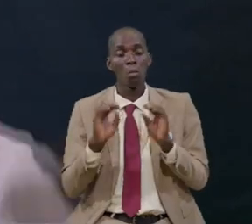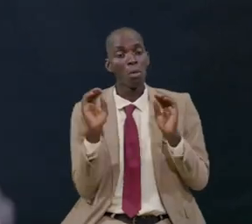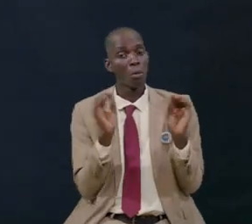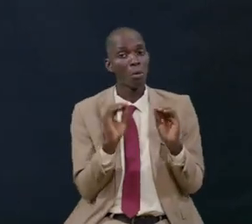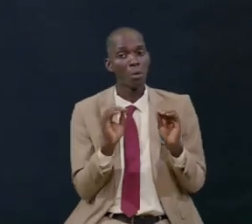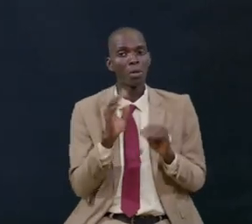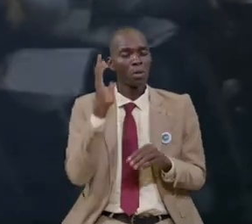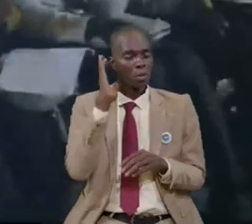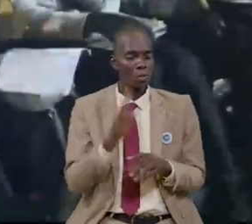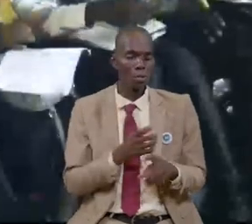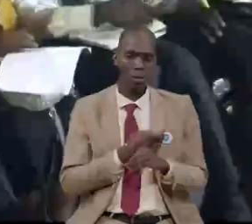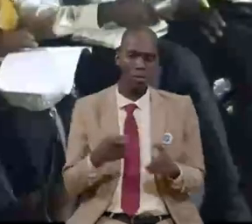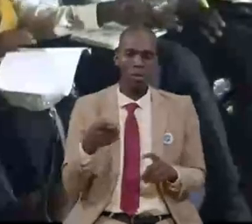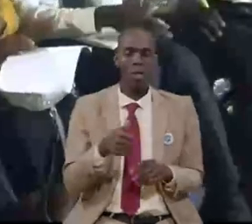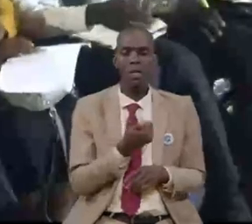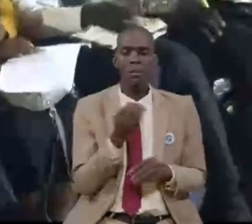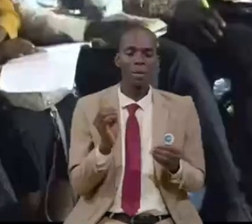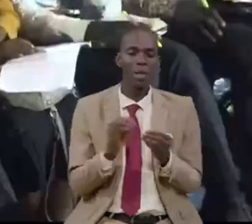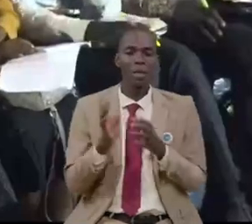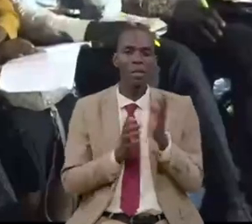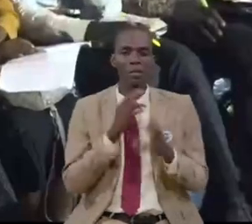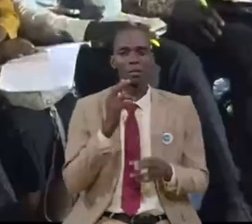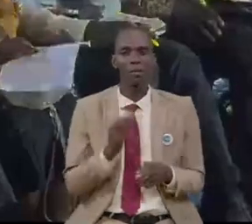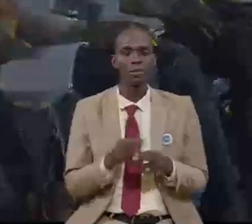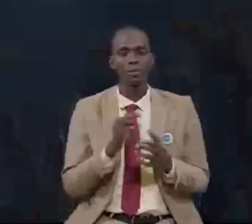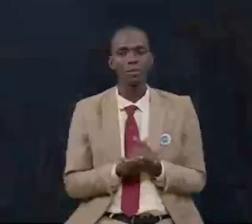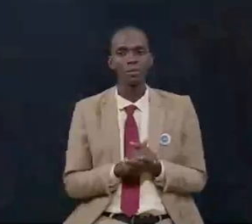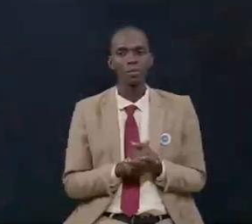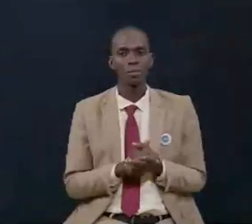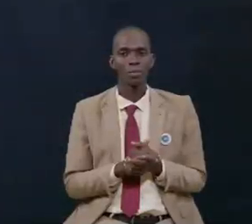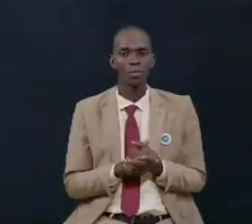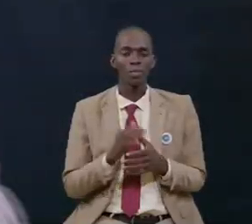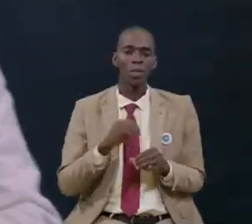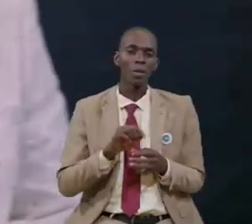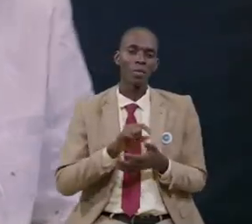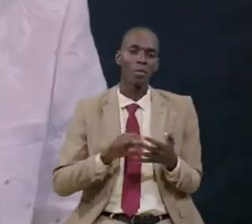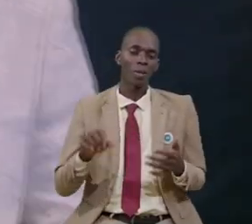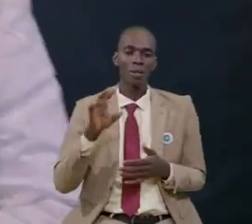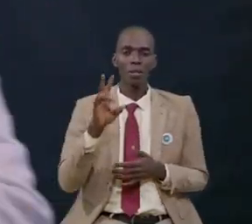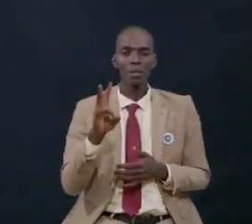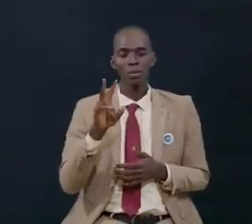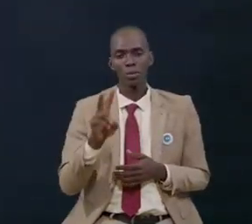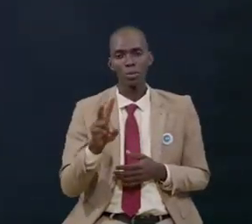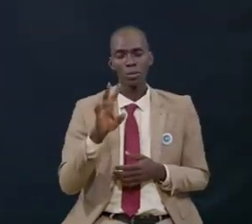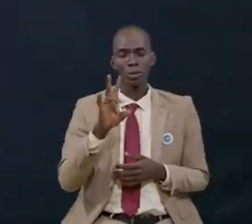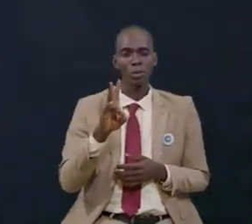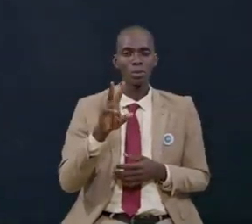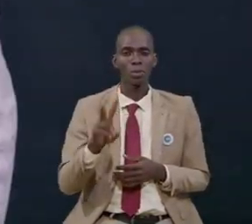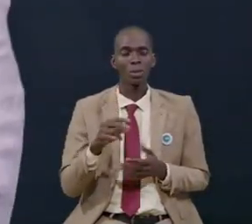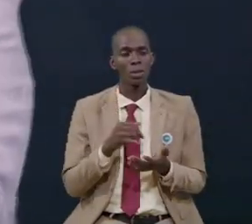faire, rien ne nuira plus à votre vie.